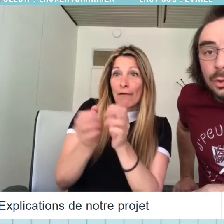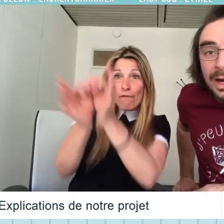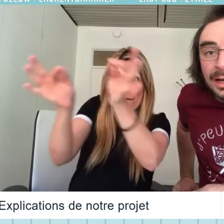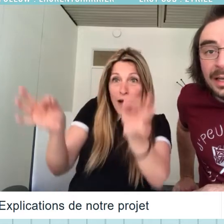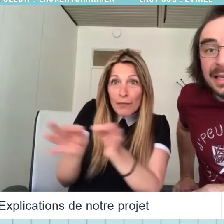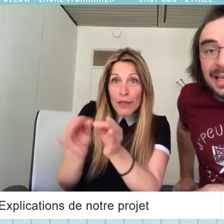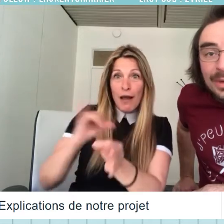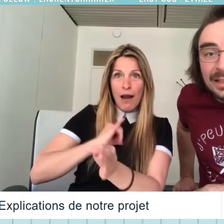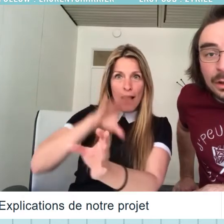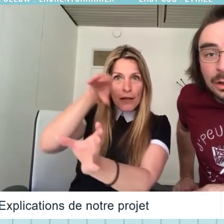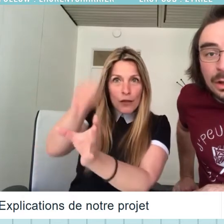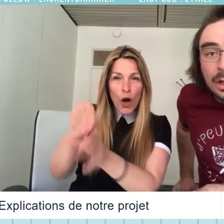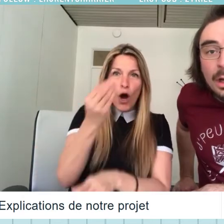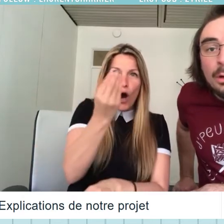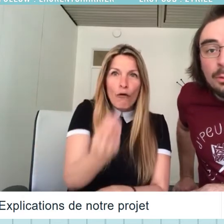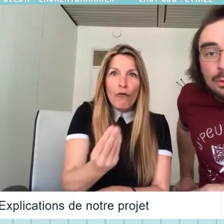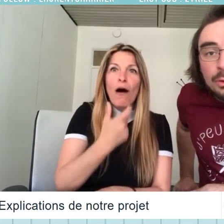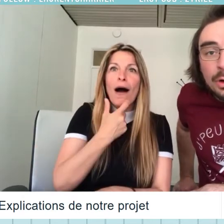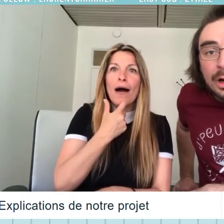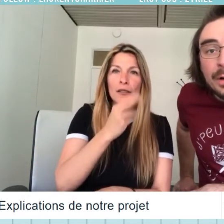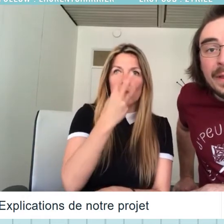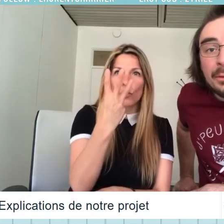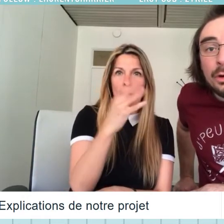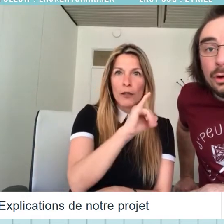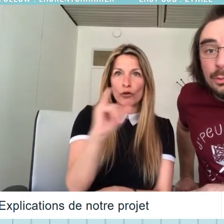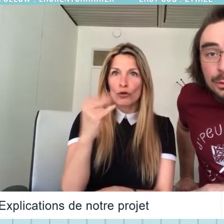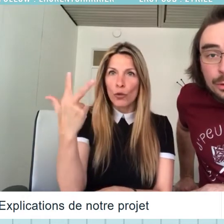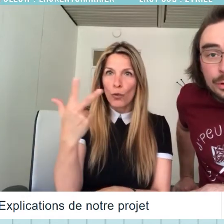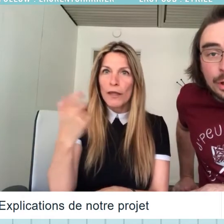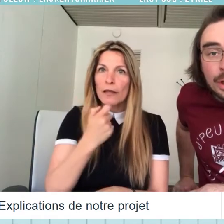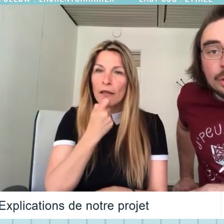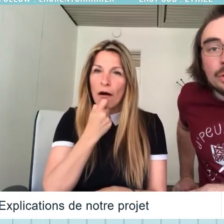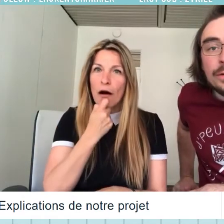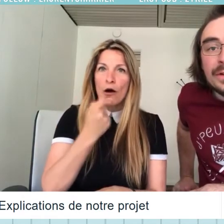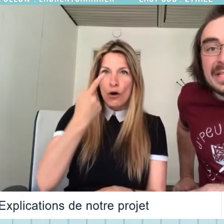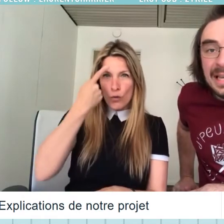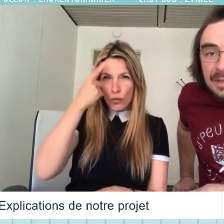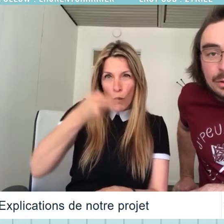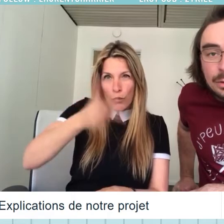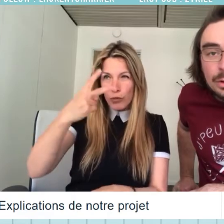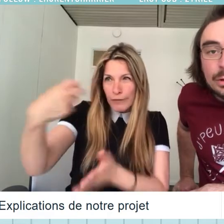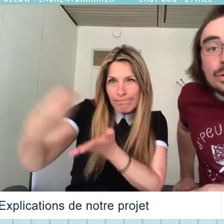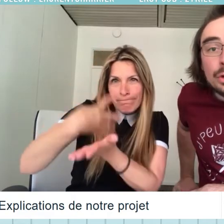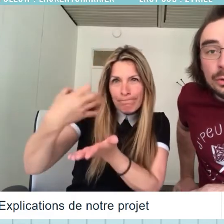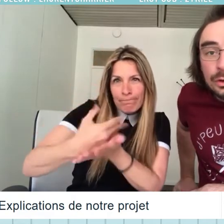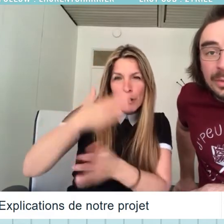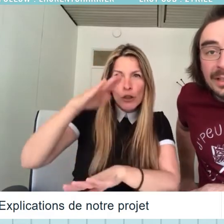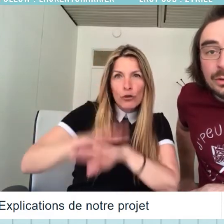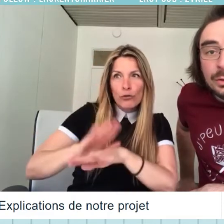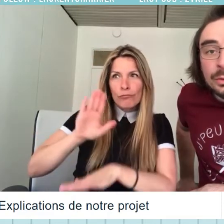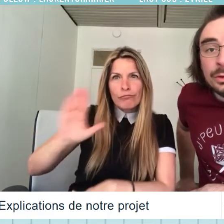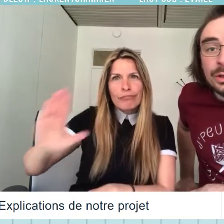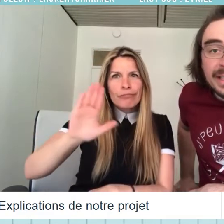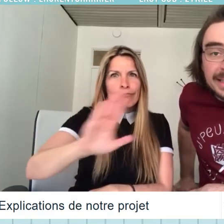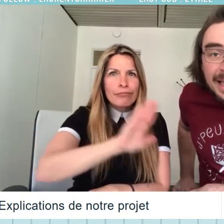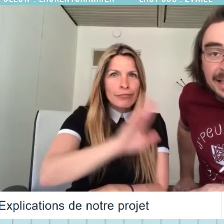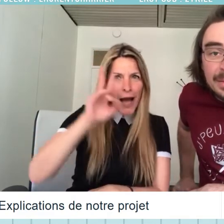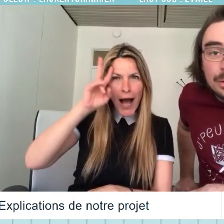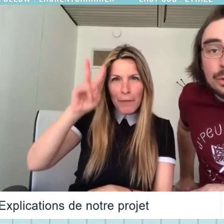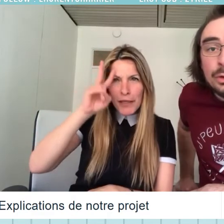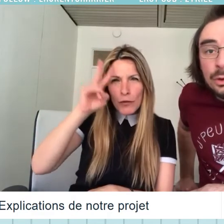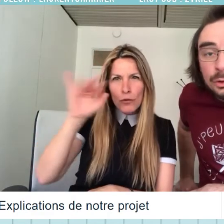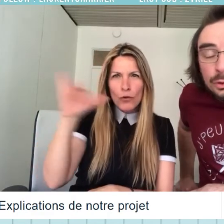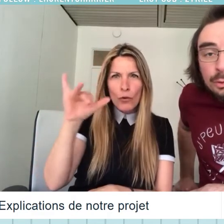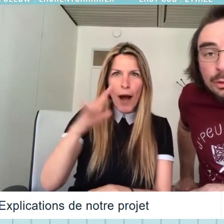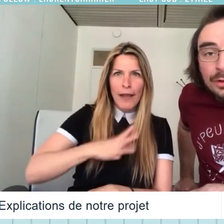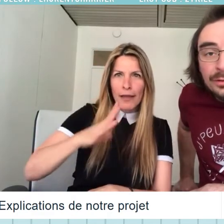entre 3 et 8 ans pour en apprendre plus sur vos habitudes de consommation de dessins animés